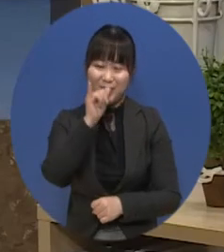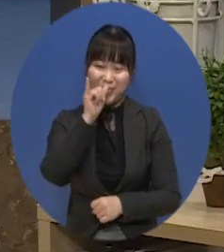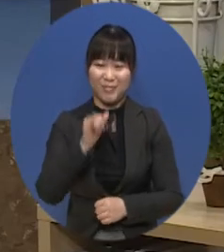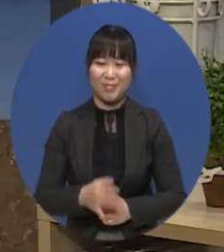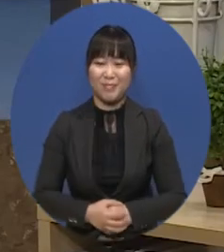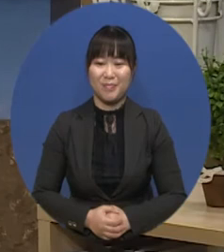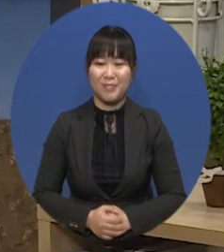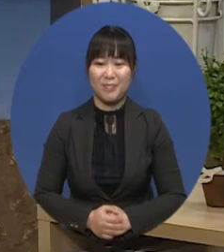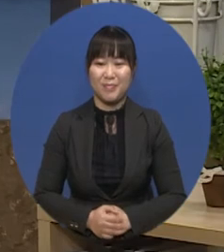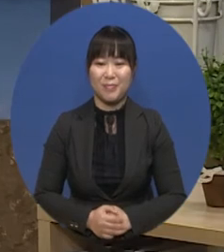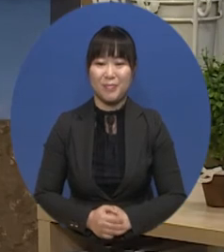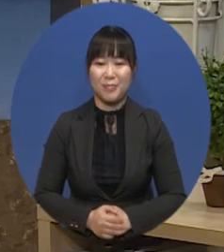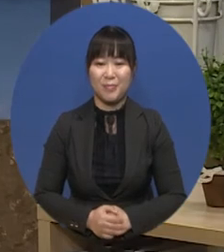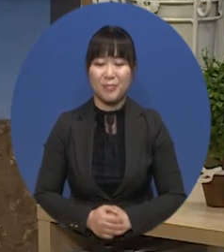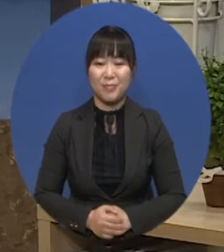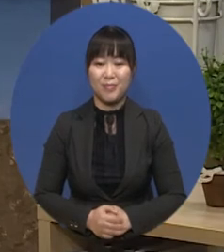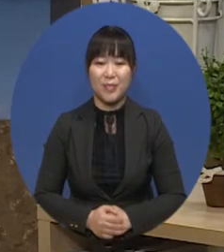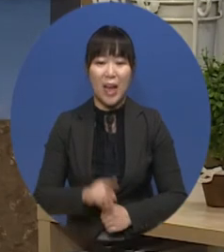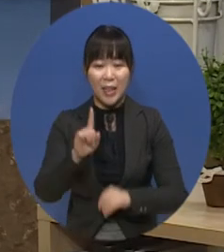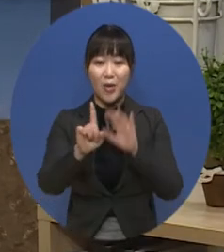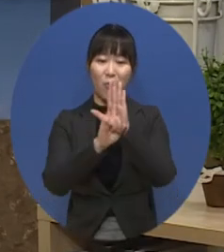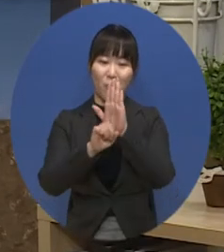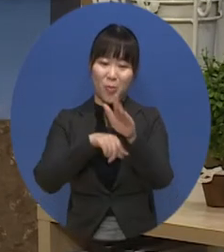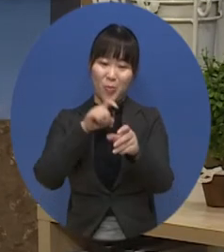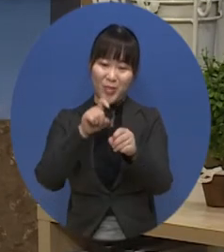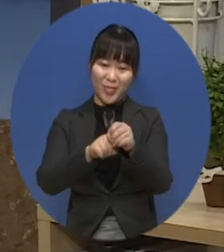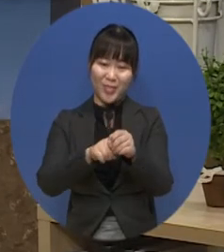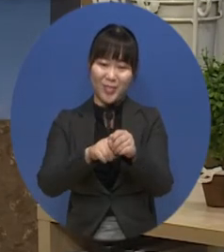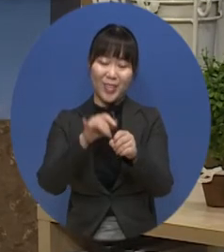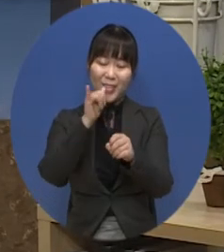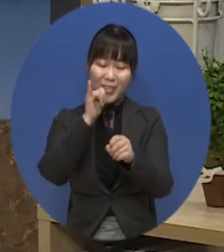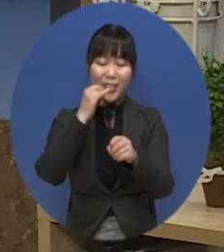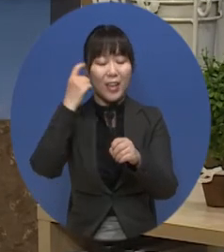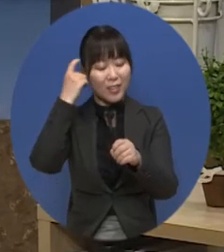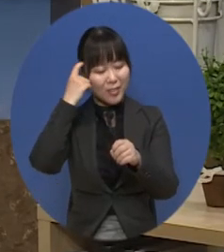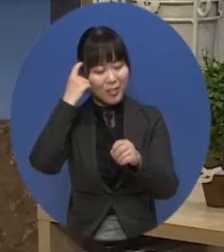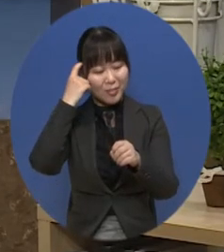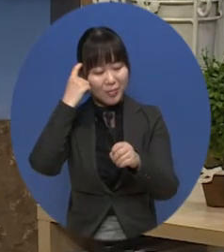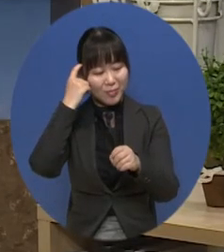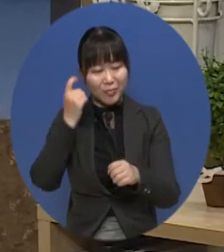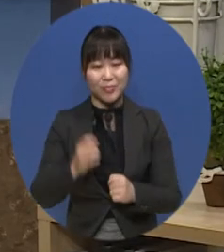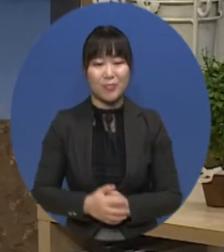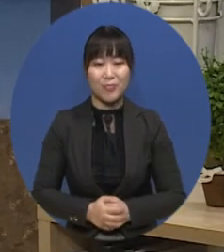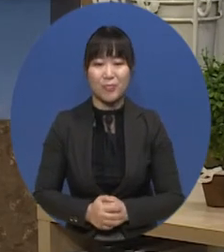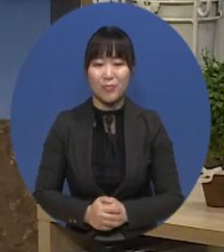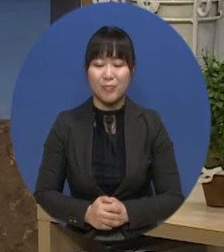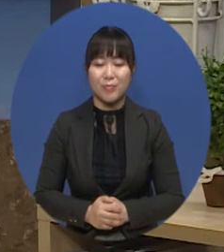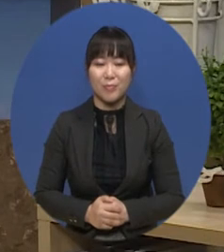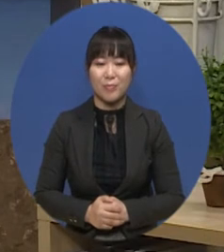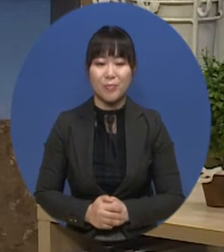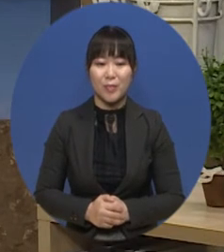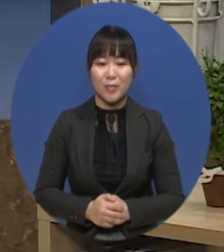그러니까 또 하나의 마케팅으로도 작용을 할수 있지 않을까 하는 생각입니다.